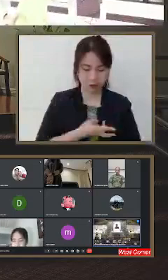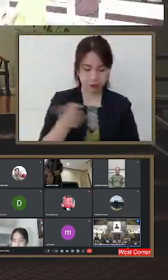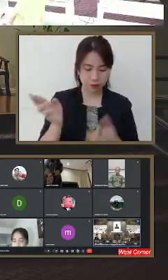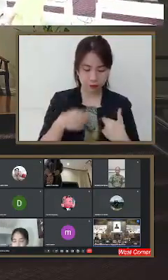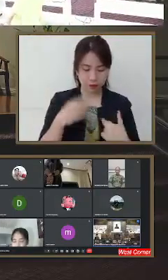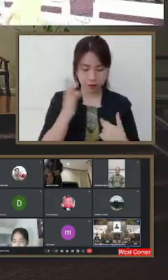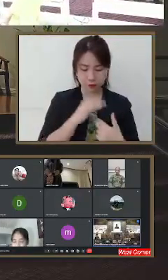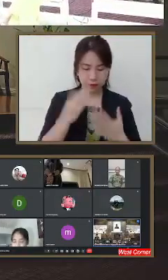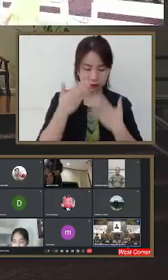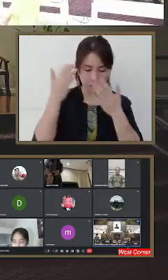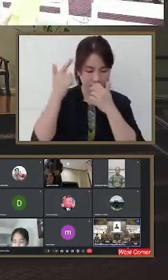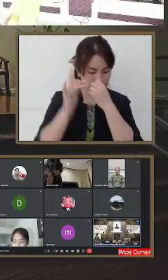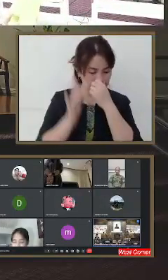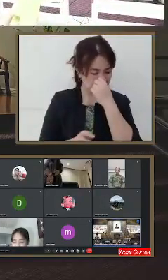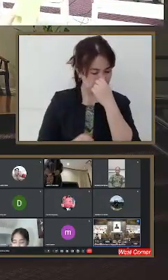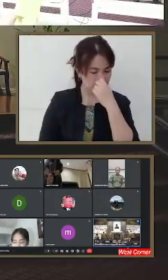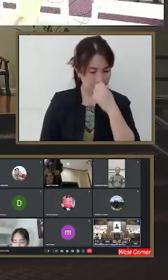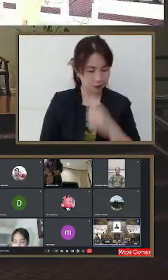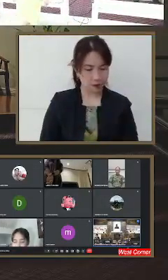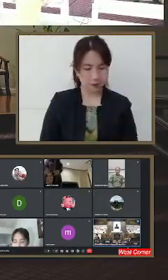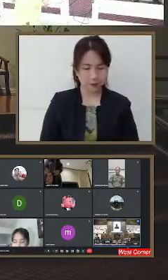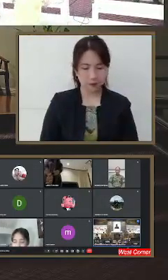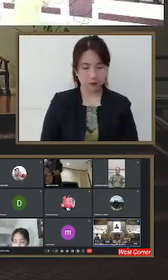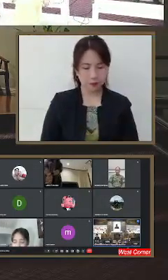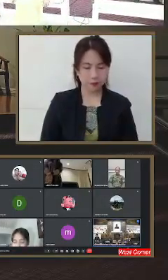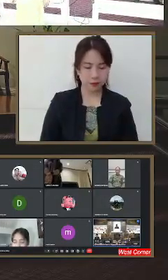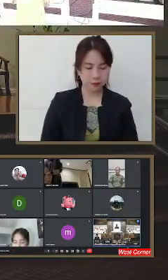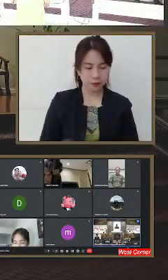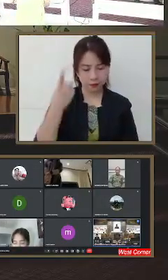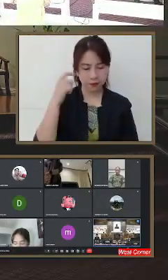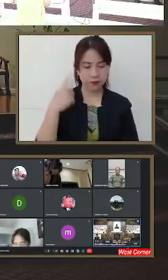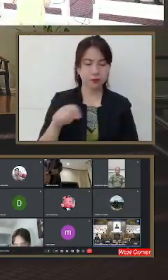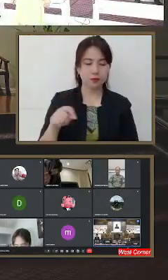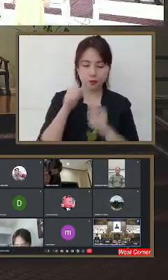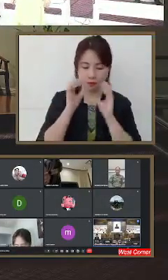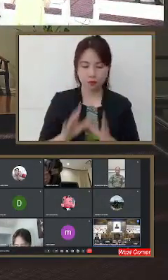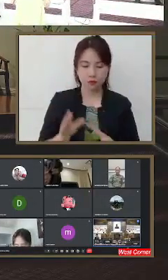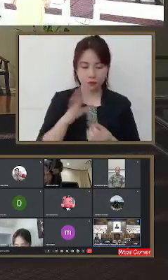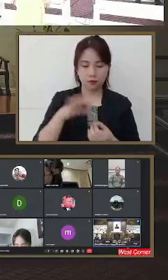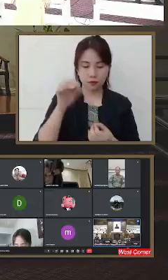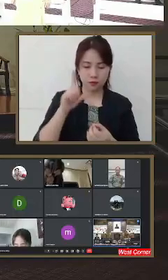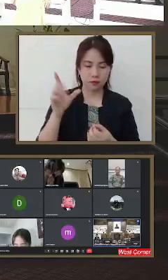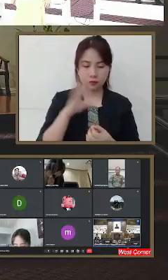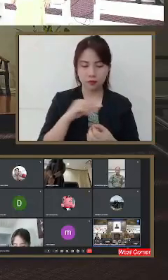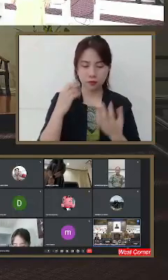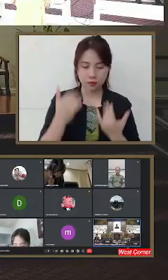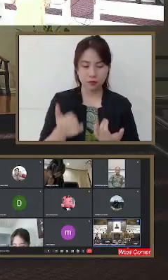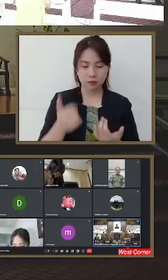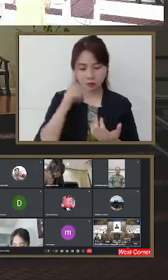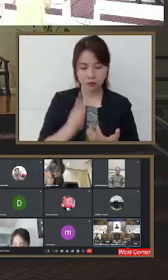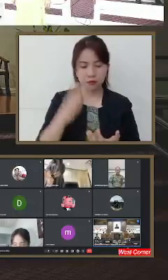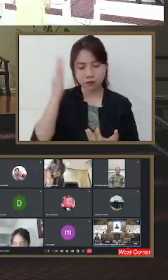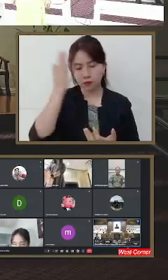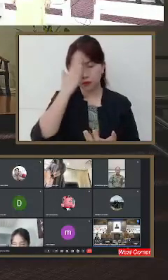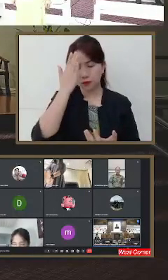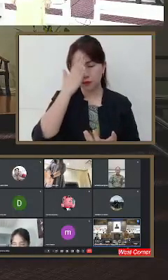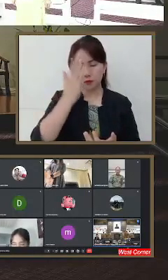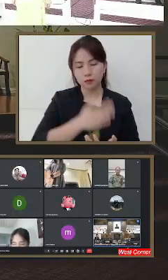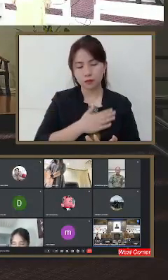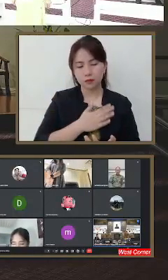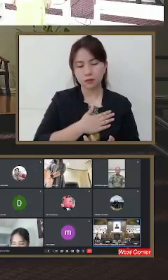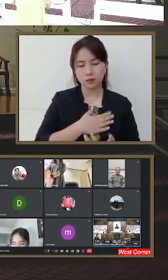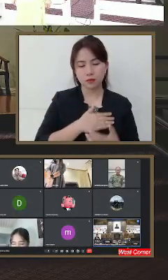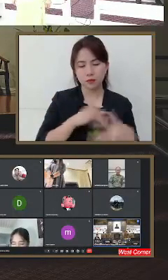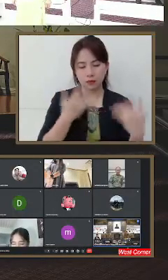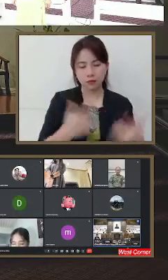ah ah pagpapalang espiritwal at ah paginoon though knows Oh God may intensyon walang iba